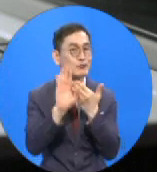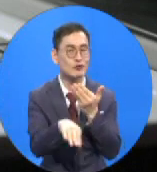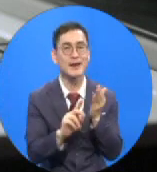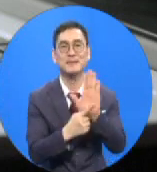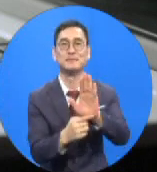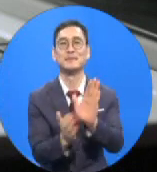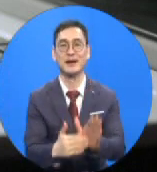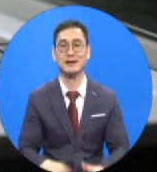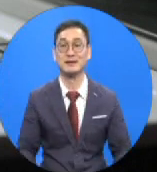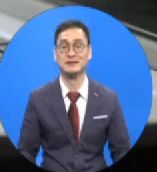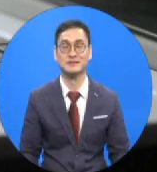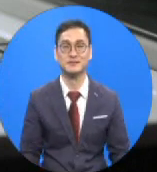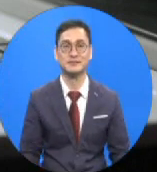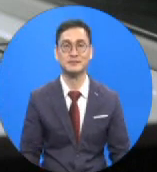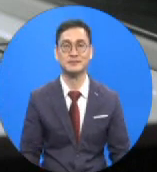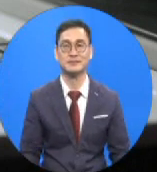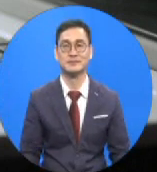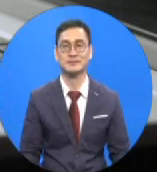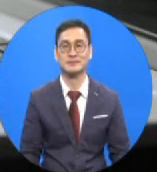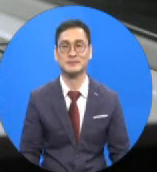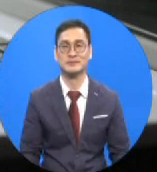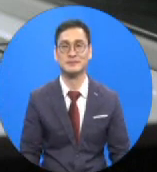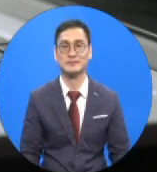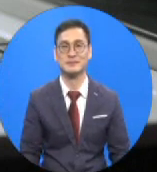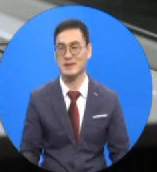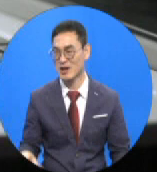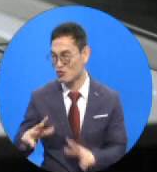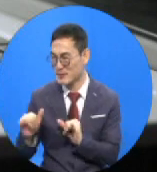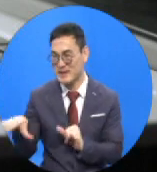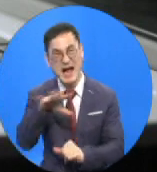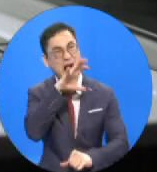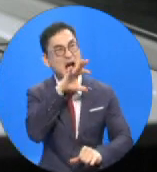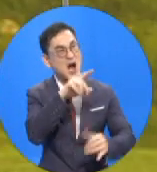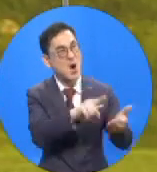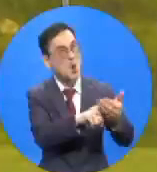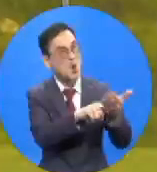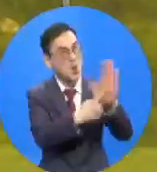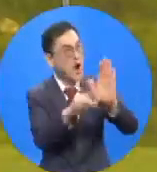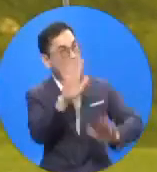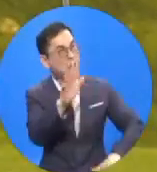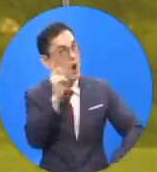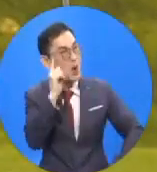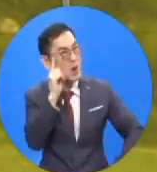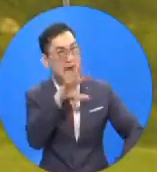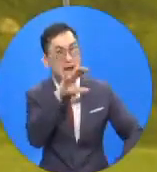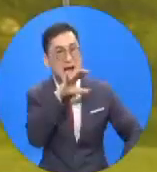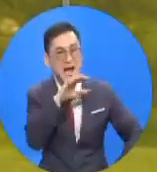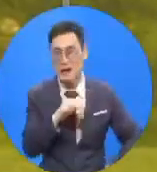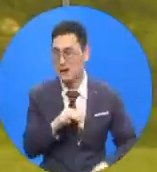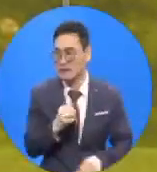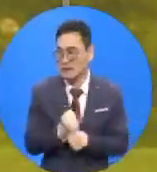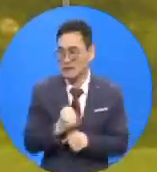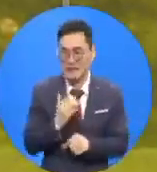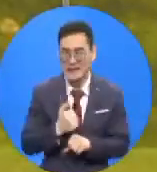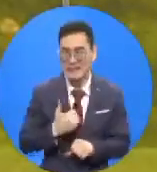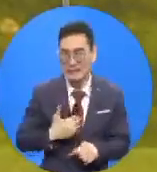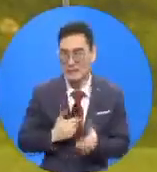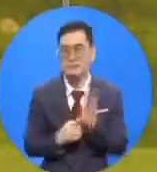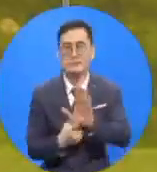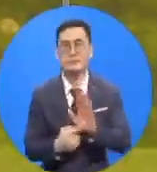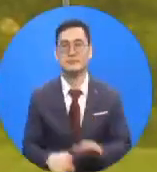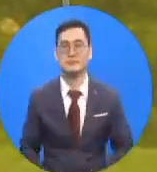안 올리다 보니까 이제는 이제 좀 빨리 이제 올린 것 같은데 어 그만큼 2분이 제 주장 하신 게 뭐냐면 지금 현재 아까도 말씀하셨지만